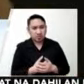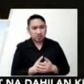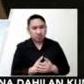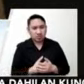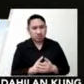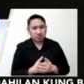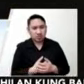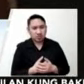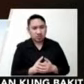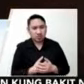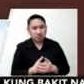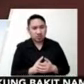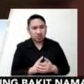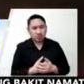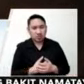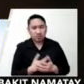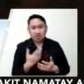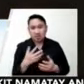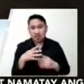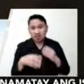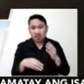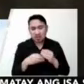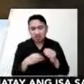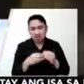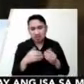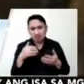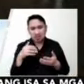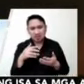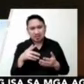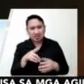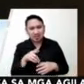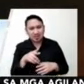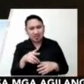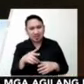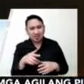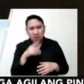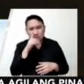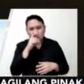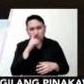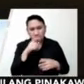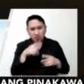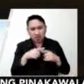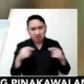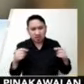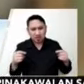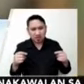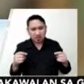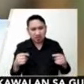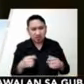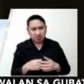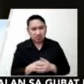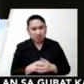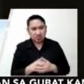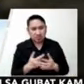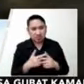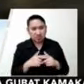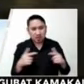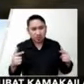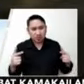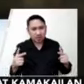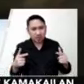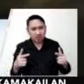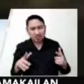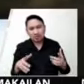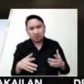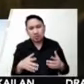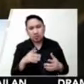emosyon Dagdagan pa ng pagsasalita ng old Japanese language talagang sinubok daw ang